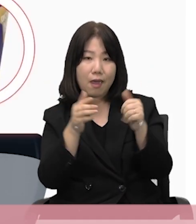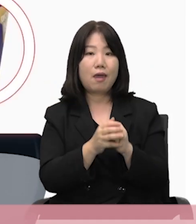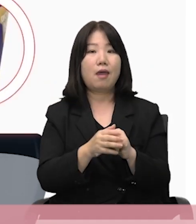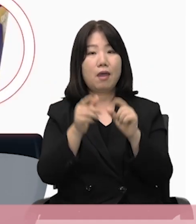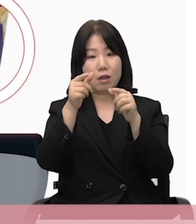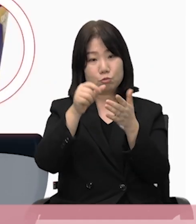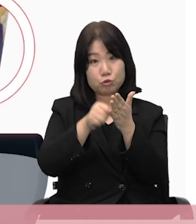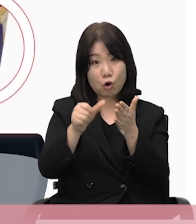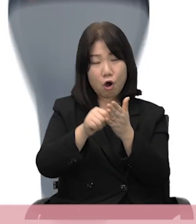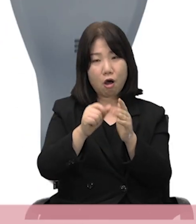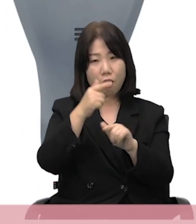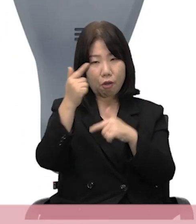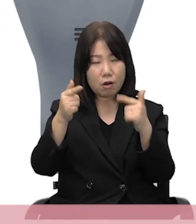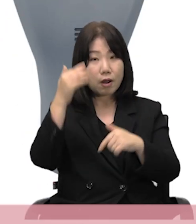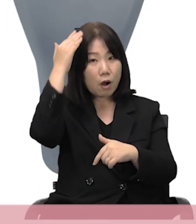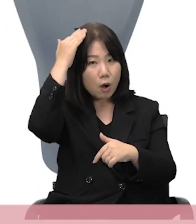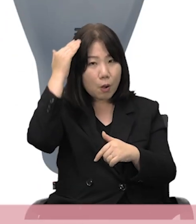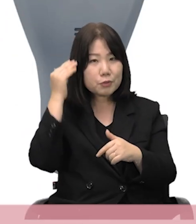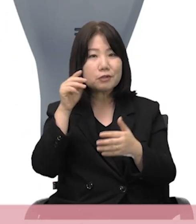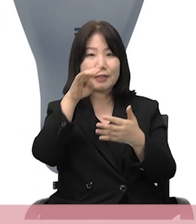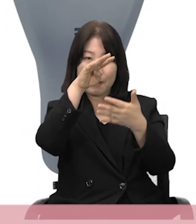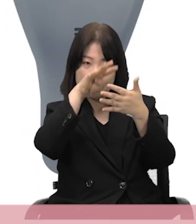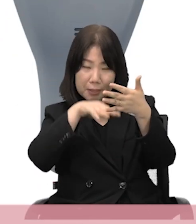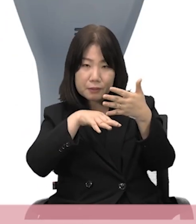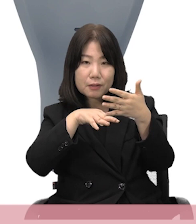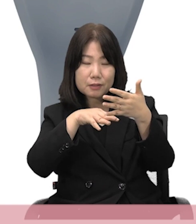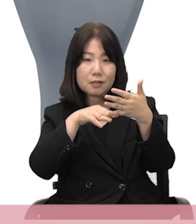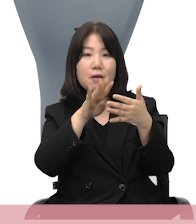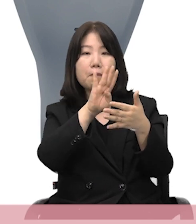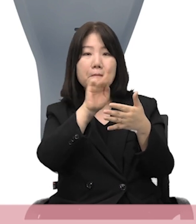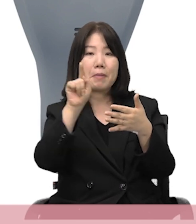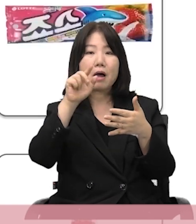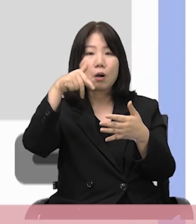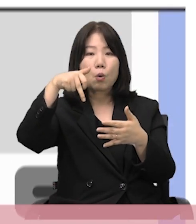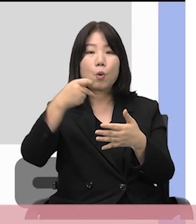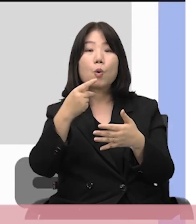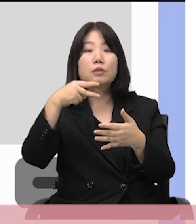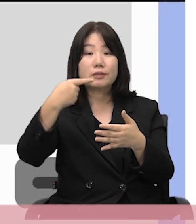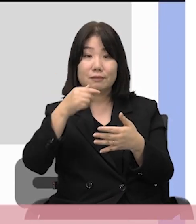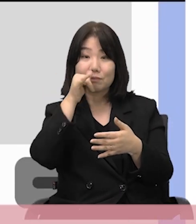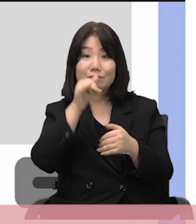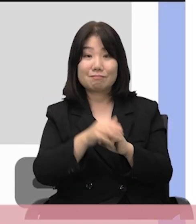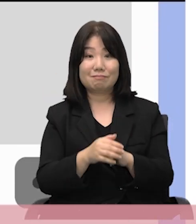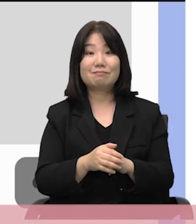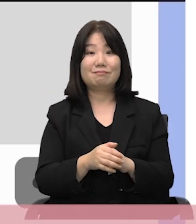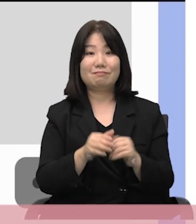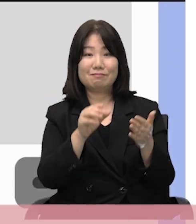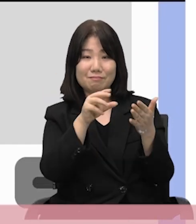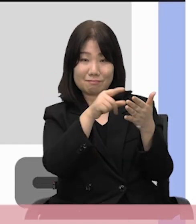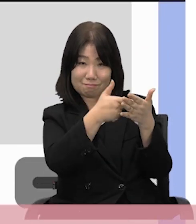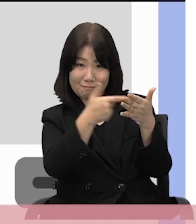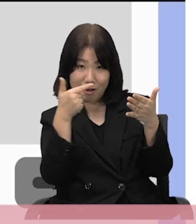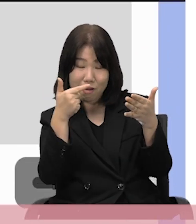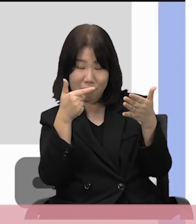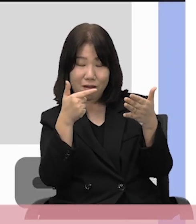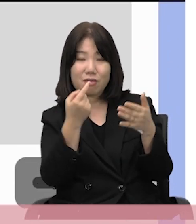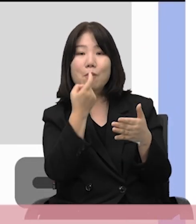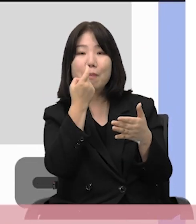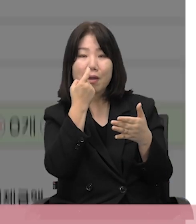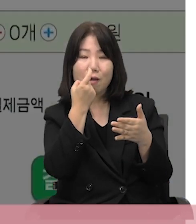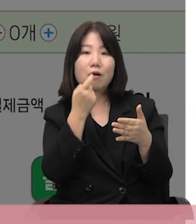상품에는 모두 여러 개의 검정색 막대기로 이루어진 바코드가 있어요. 이번에는 바코드를 찍는 방법에 대하여